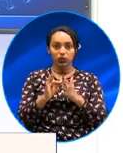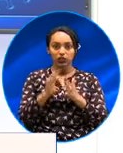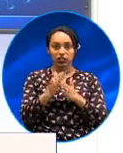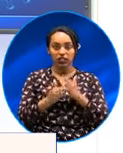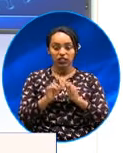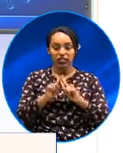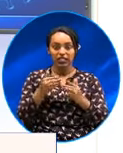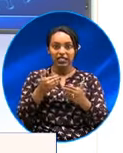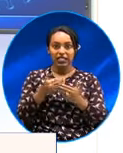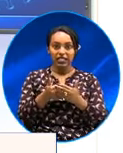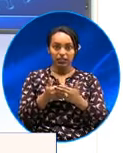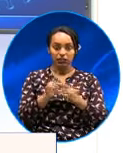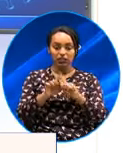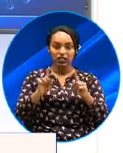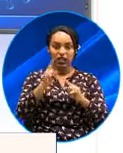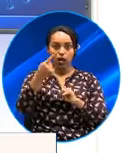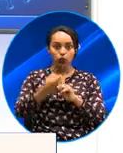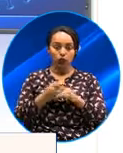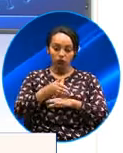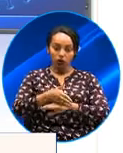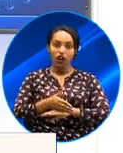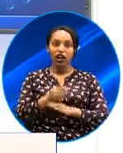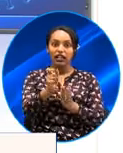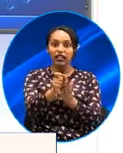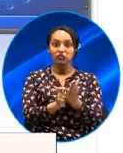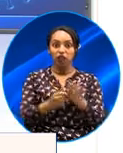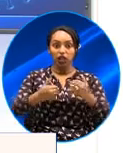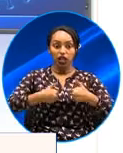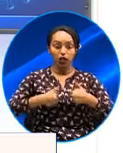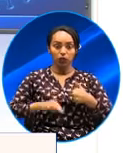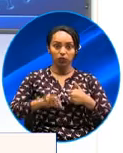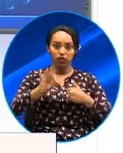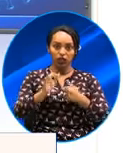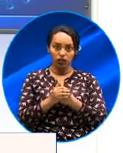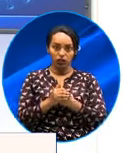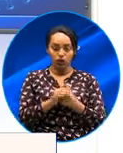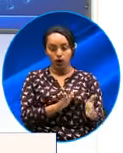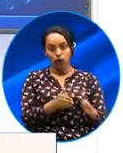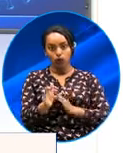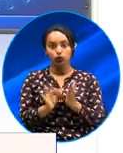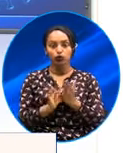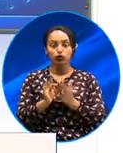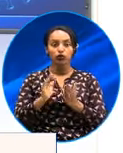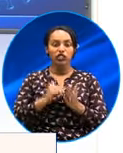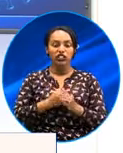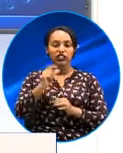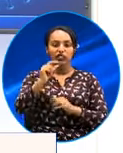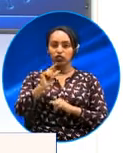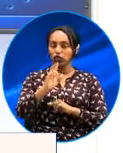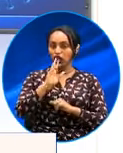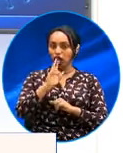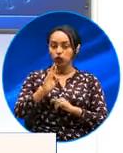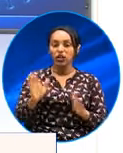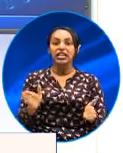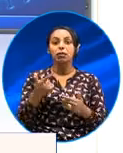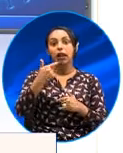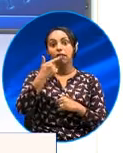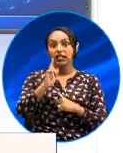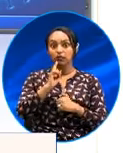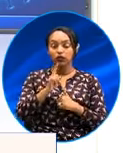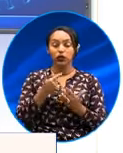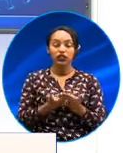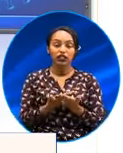ግን ከቅርብ በተለይ ከአንድ ወሩ በኋላ እያስመዘገብን ያለ የሚገኙ የሞት አሃዞቻችን አነስተኛ ናቸው ይበል የሚያሰኝ